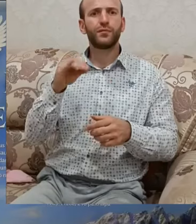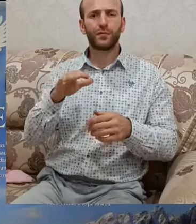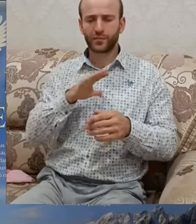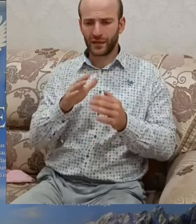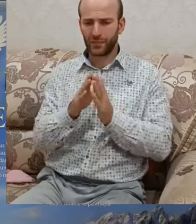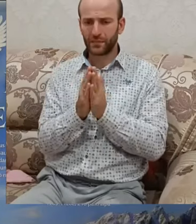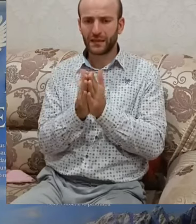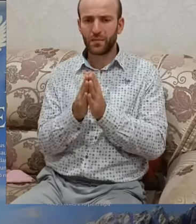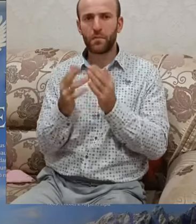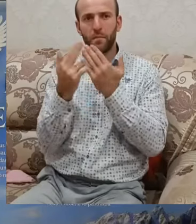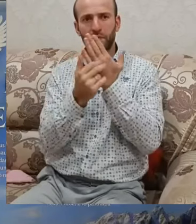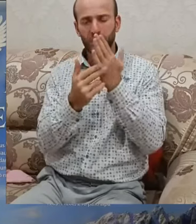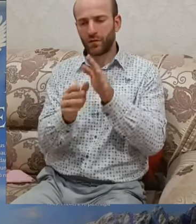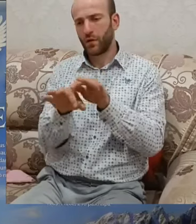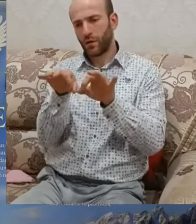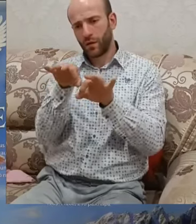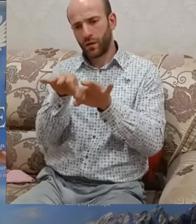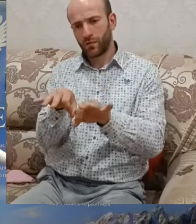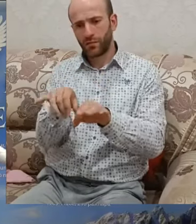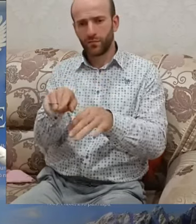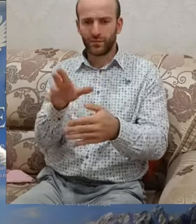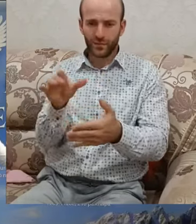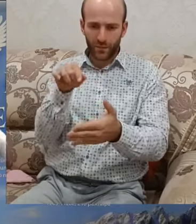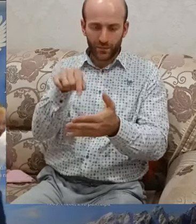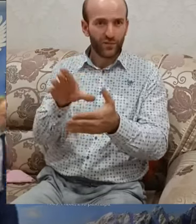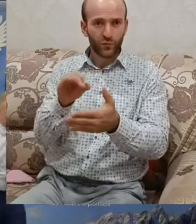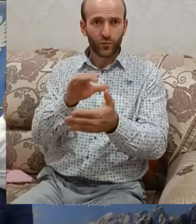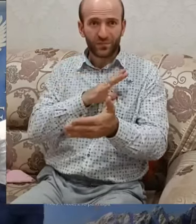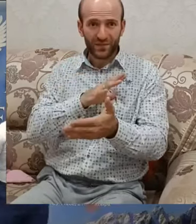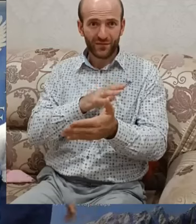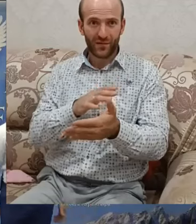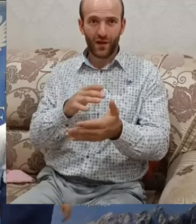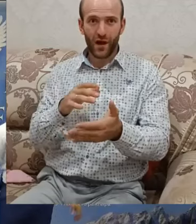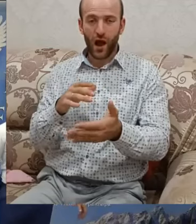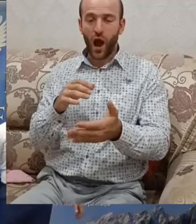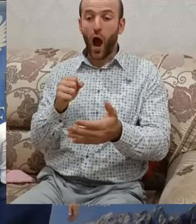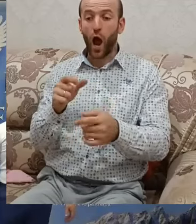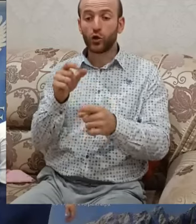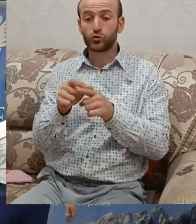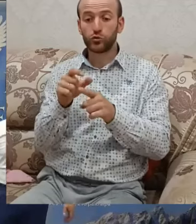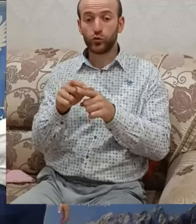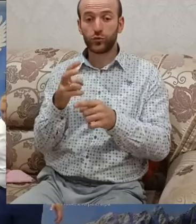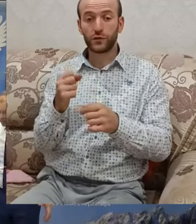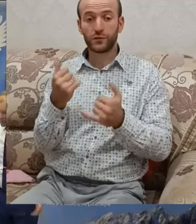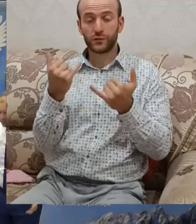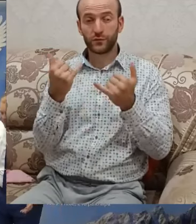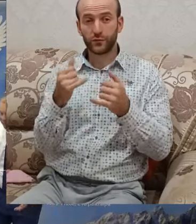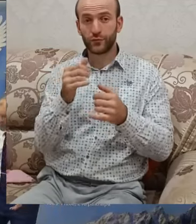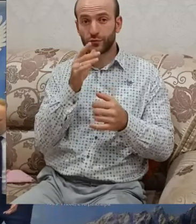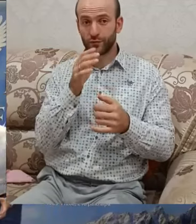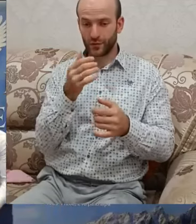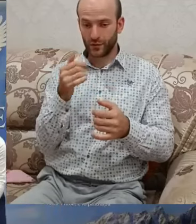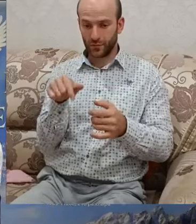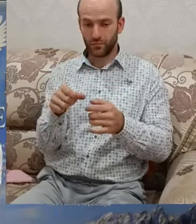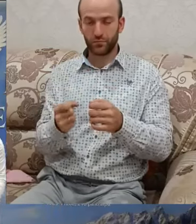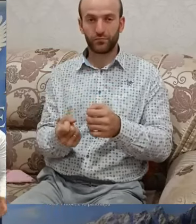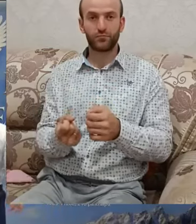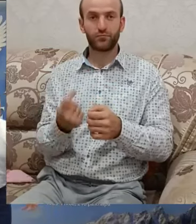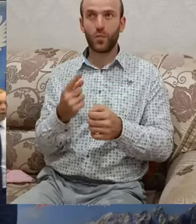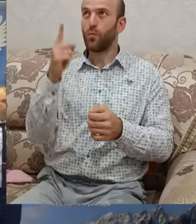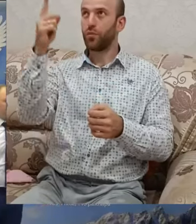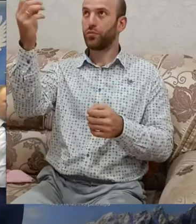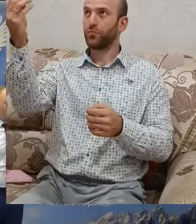периоду. Слово на этот период. Кейп девас рупинаси саво жодю. Как Бог заботится своим словом. Ис пайма мяту мята